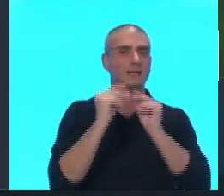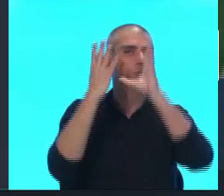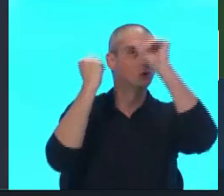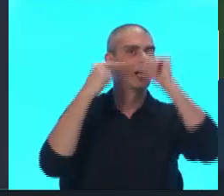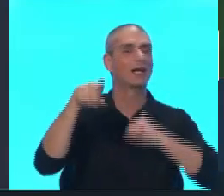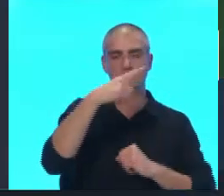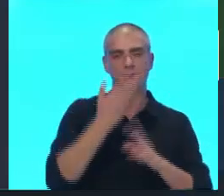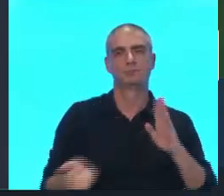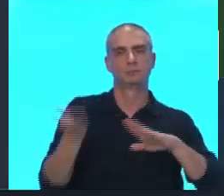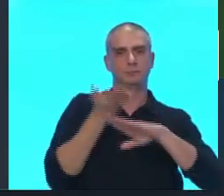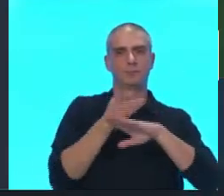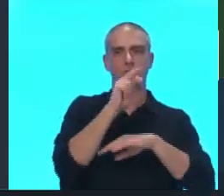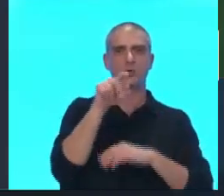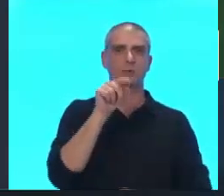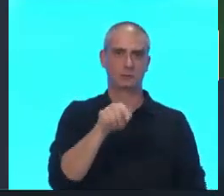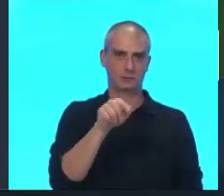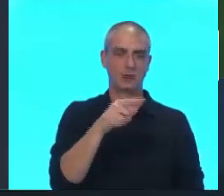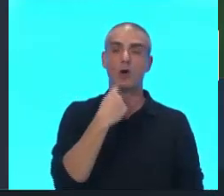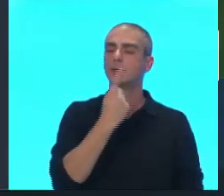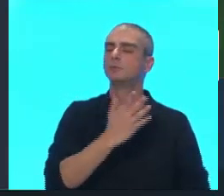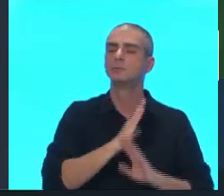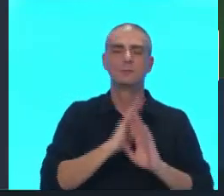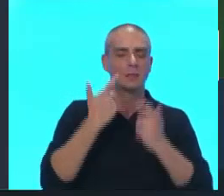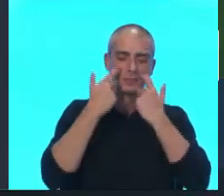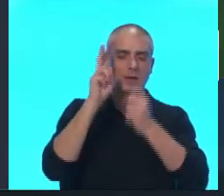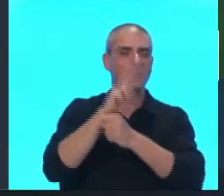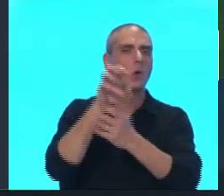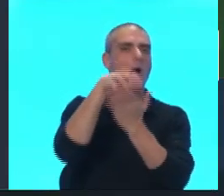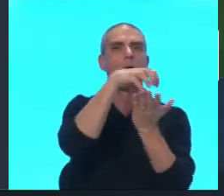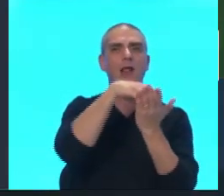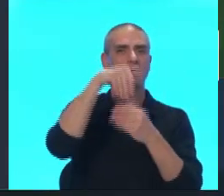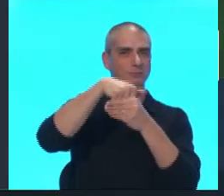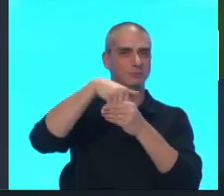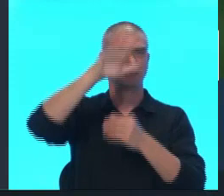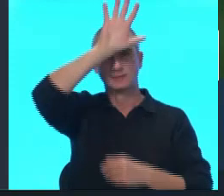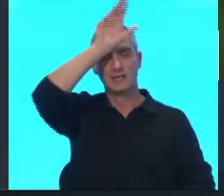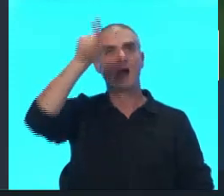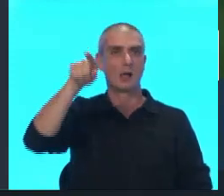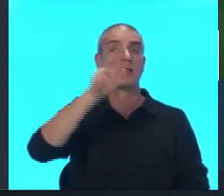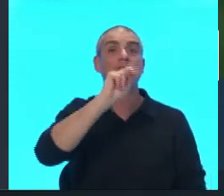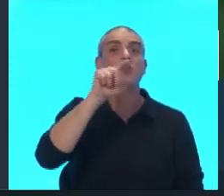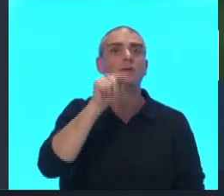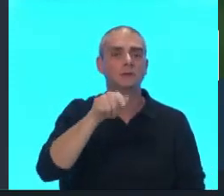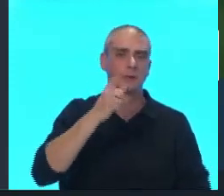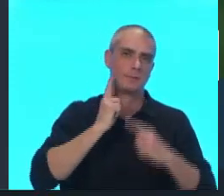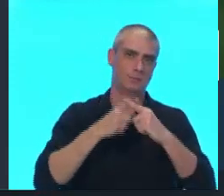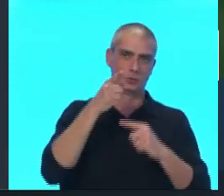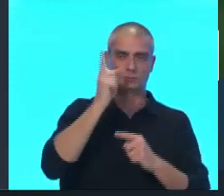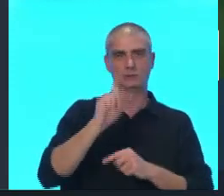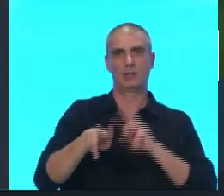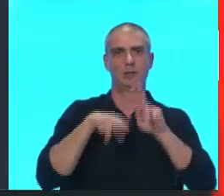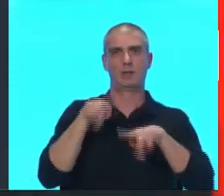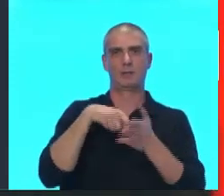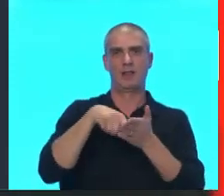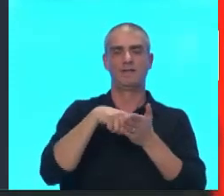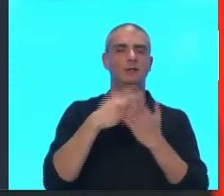הוא מעלה שוב את הסוגיה הזאת, אומר שאין פיקוח על אתרים איראנים מסוימים, ושהנושא הזה, בדיוק זה, צריך להיות מתוקן.